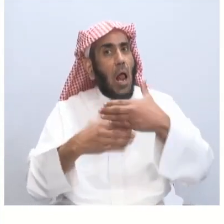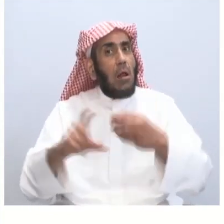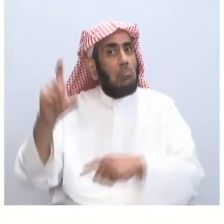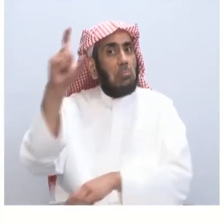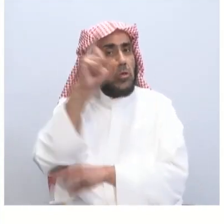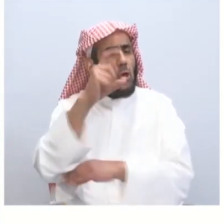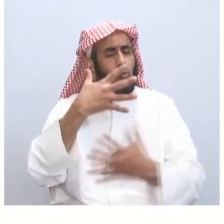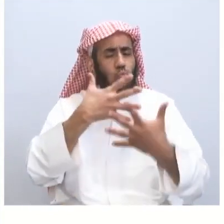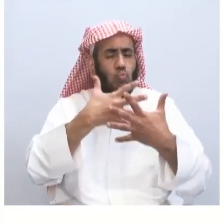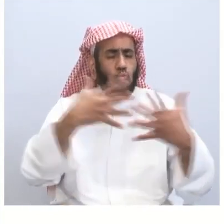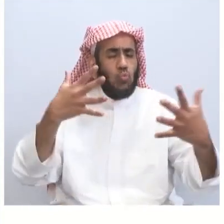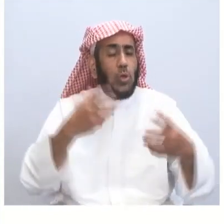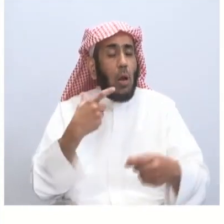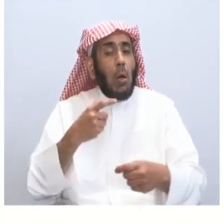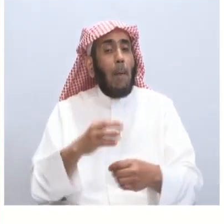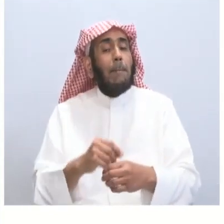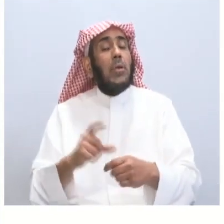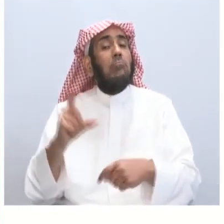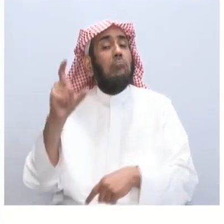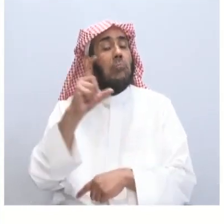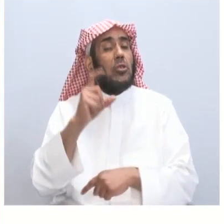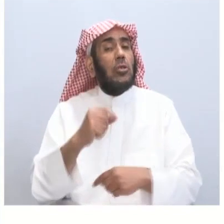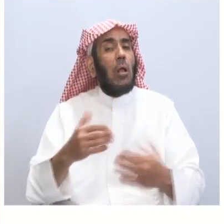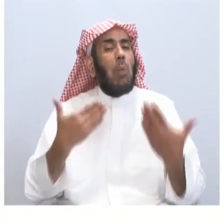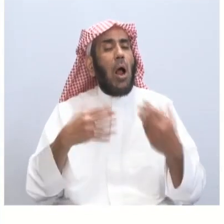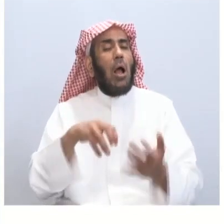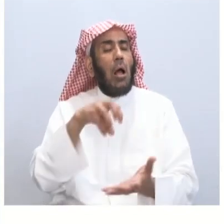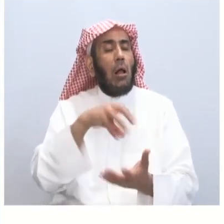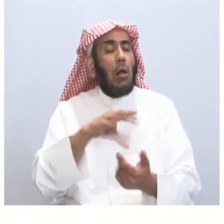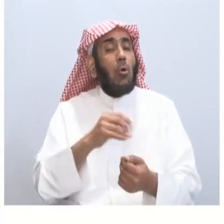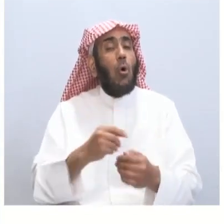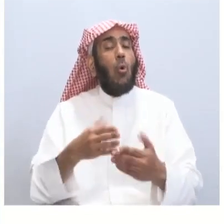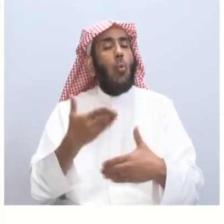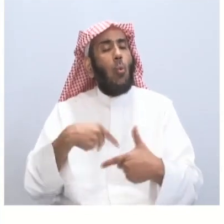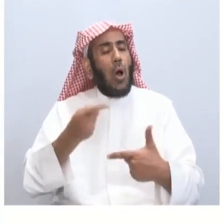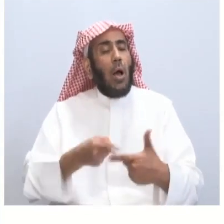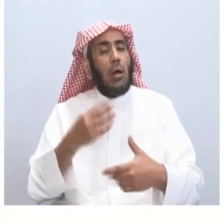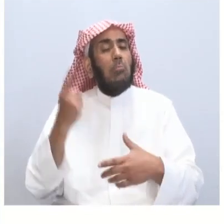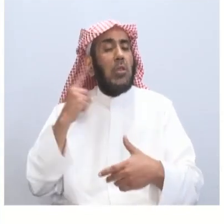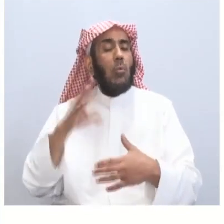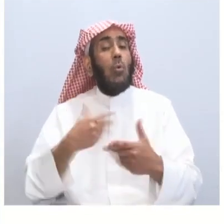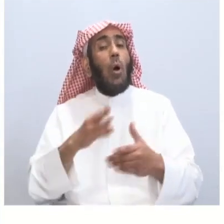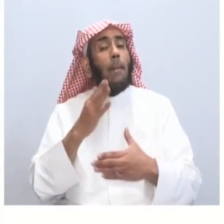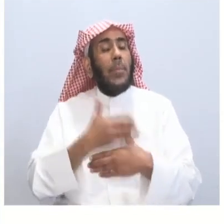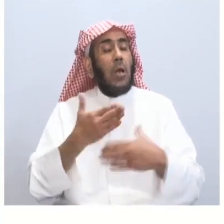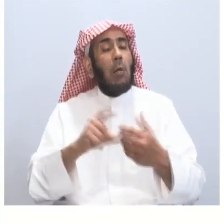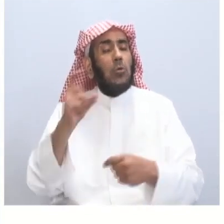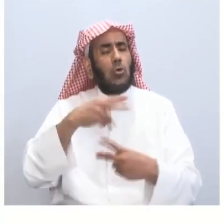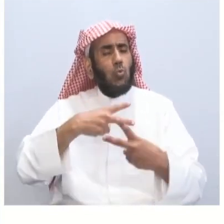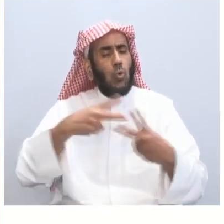المساجد اعتنوا بمسجد الحرام ومسجد النبوي وبناء مساجد اخرى لدينا